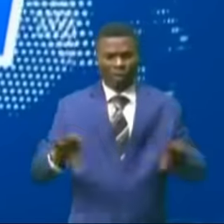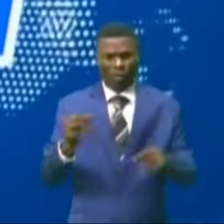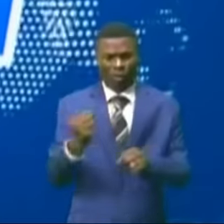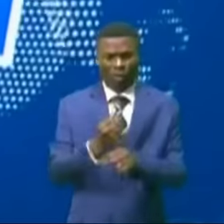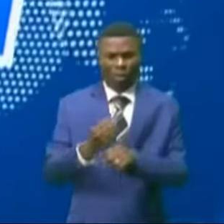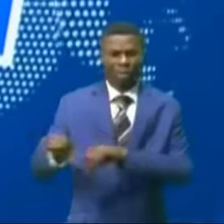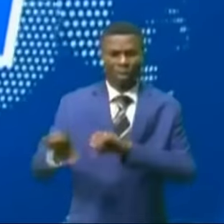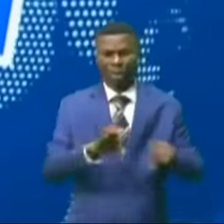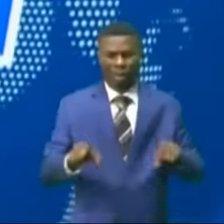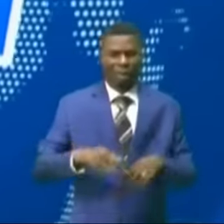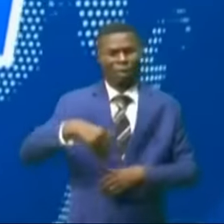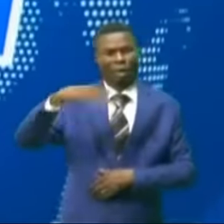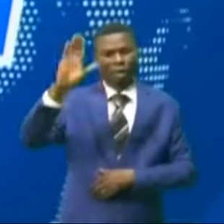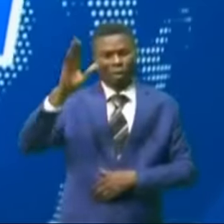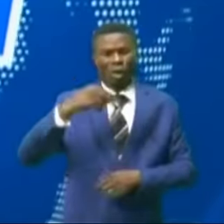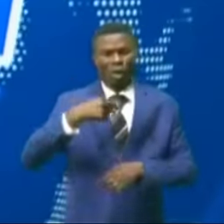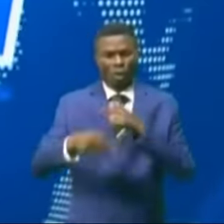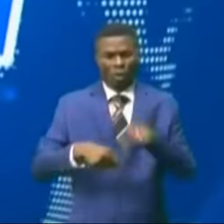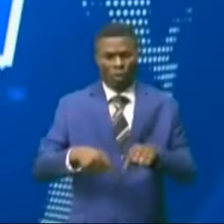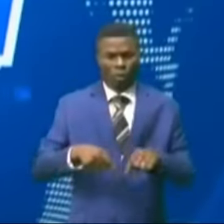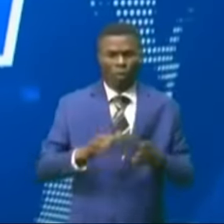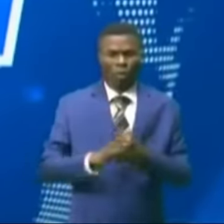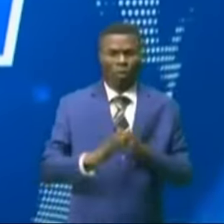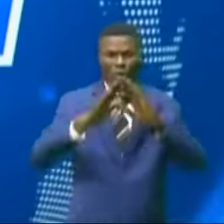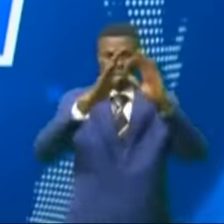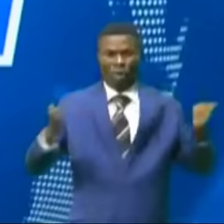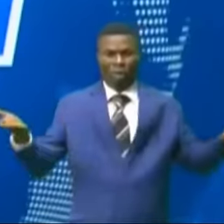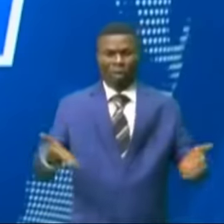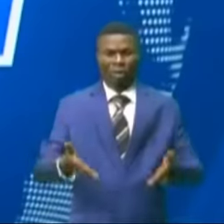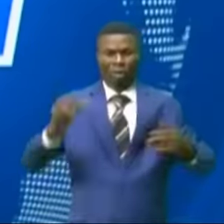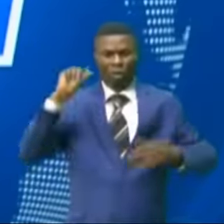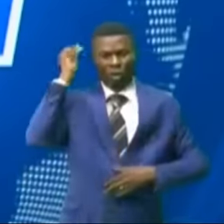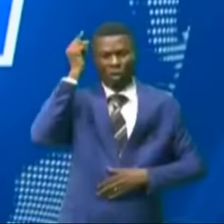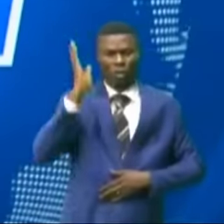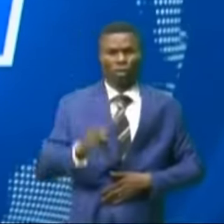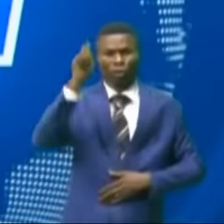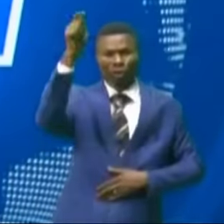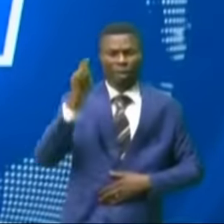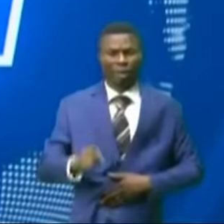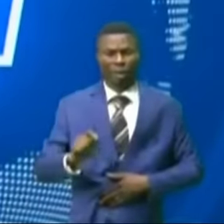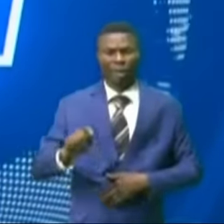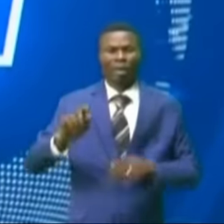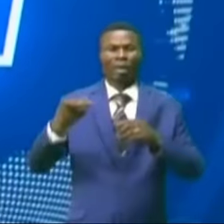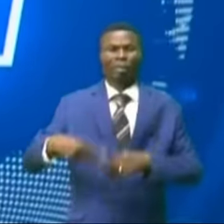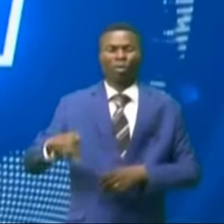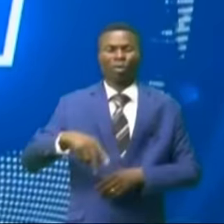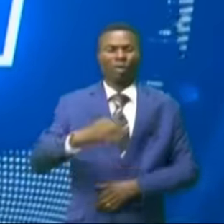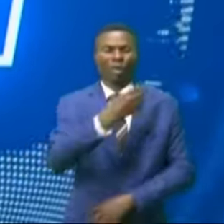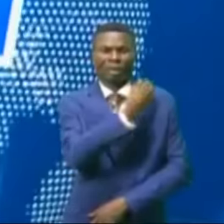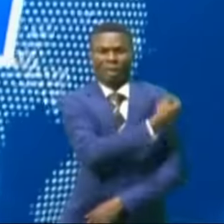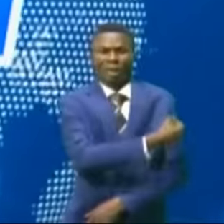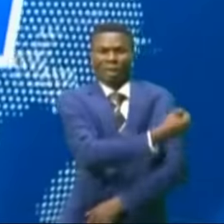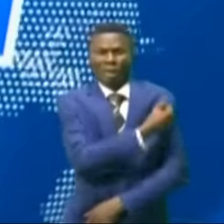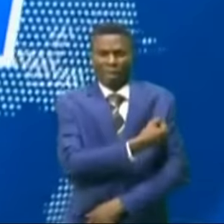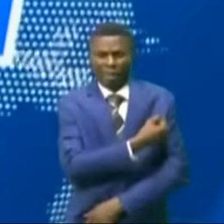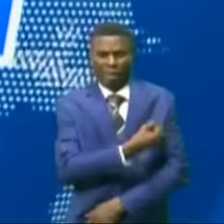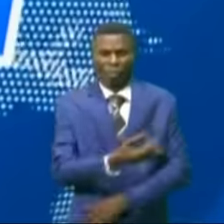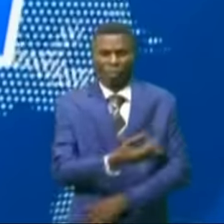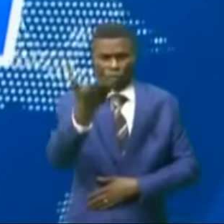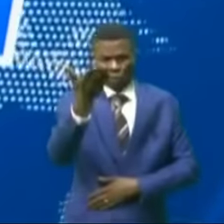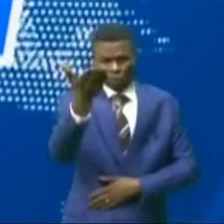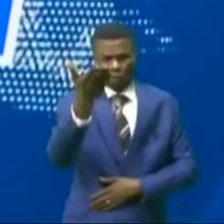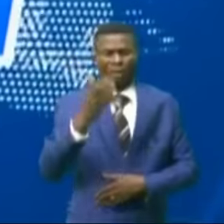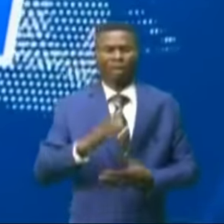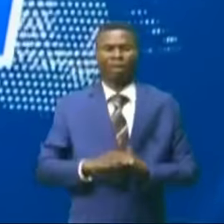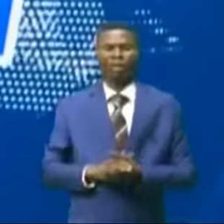cérémonie des retraits a eu lieu au camp de Romont en présence du gouverneur militaire de l'Ituri, Johnny Luboya Kanchama. On fait le point avec